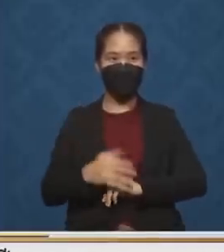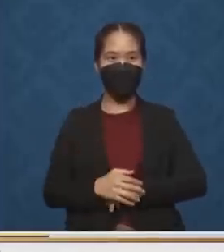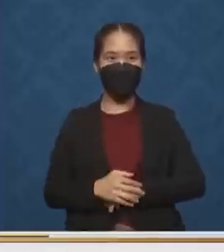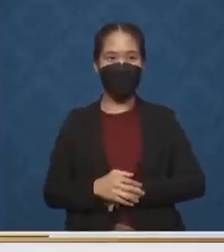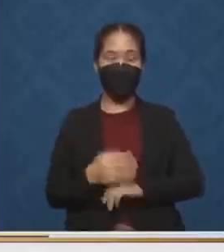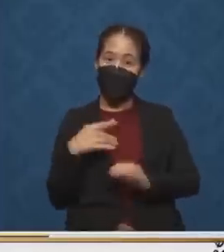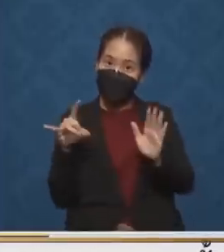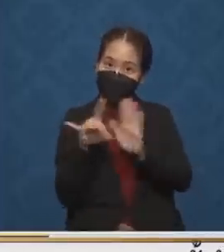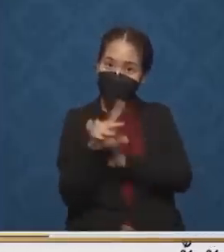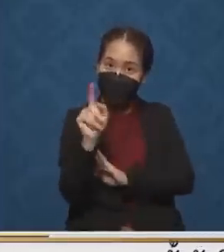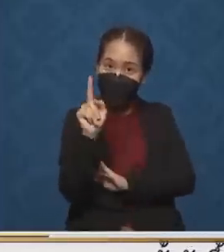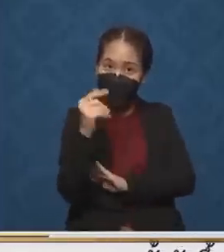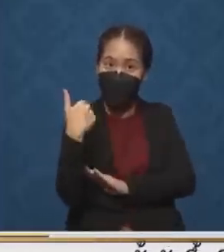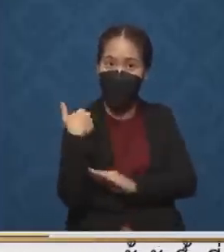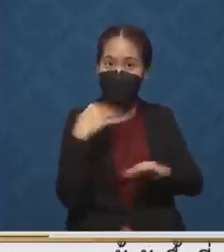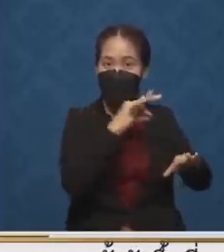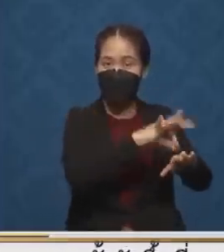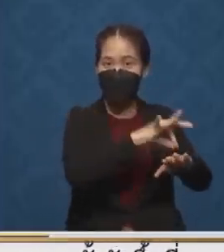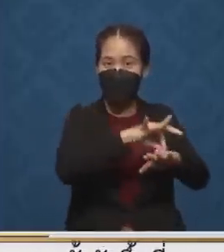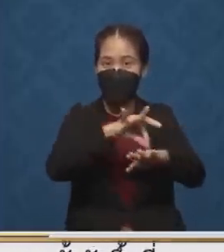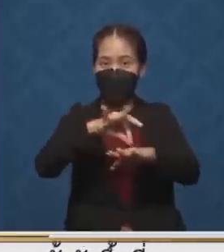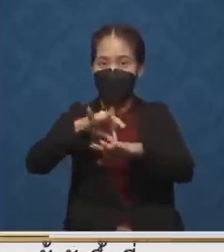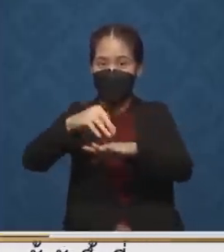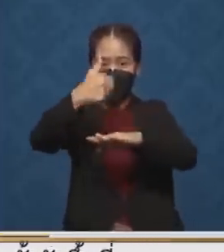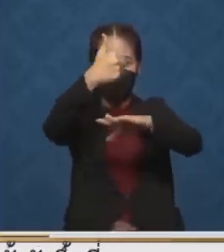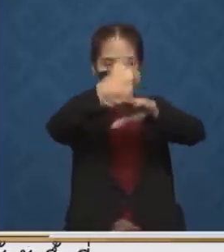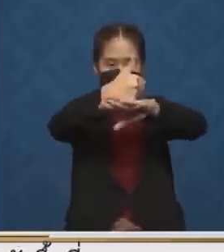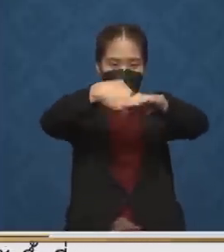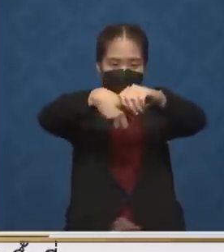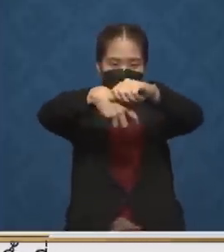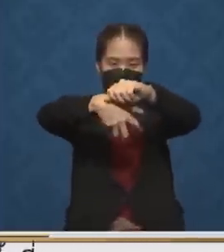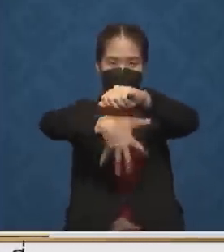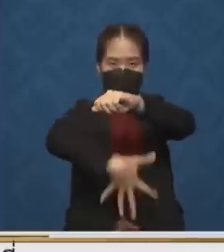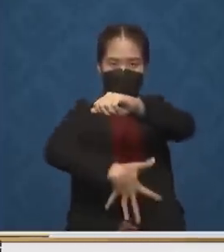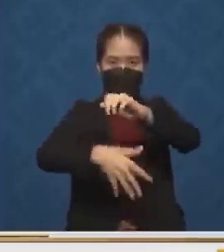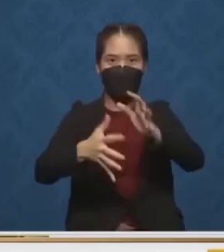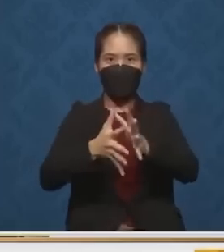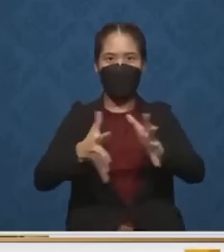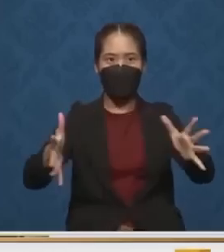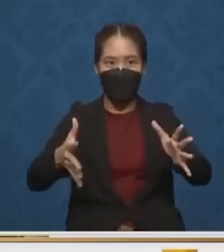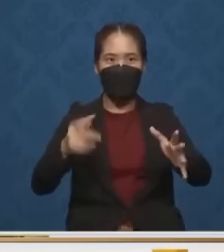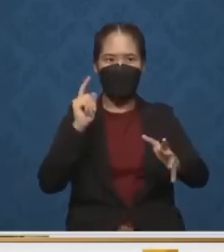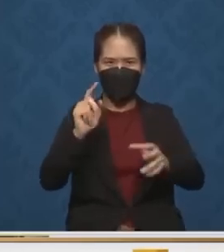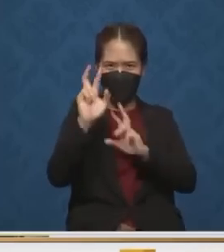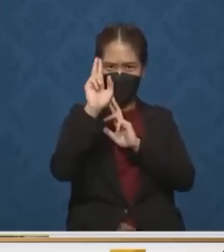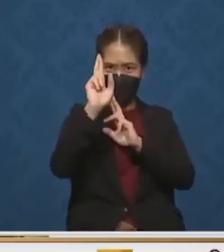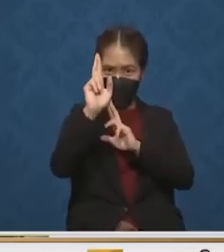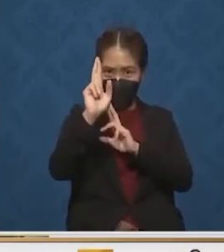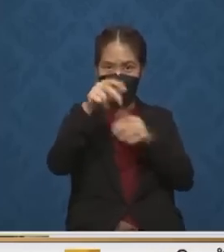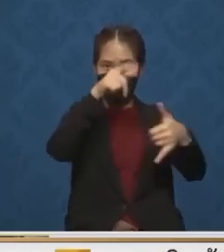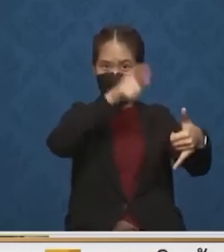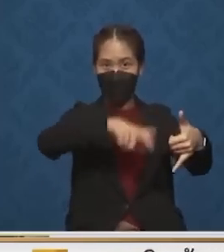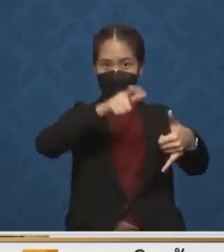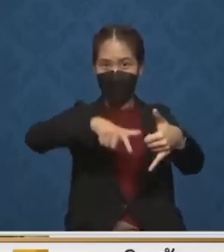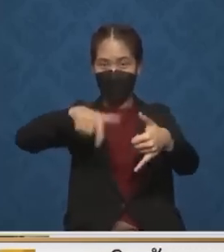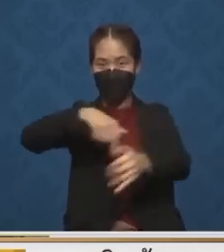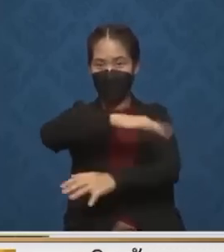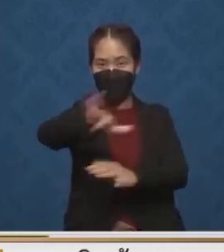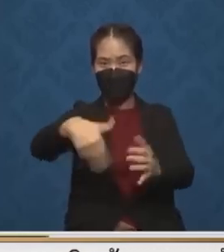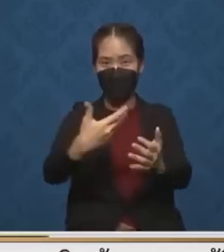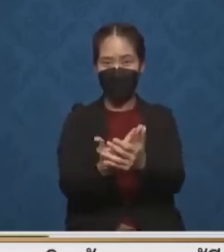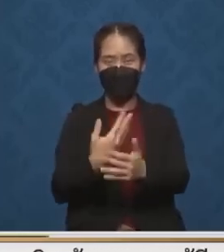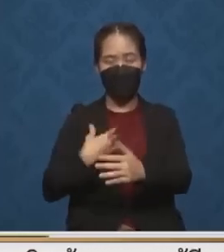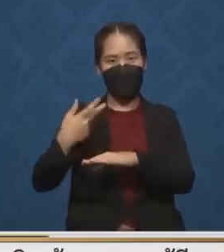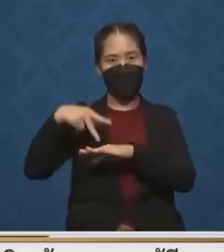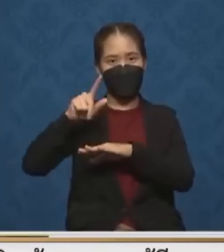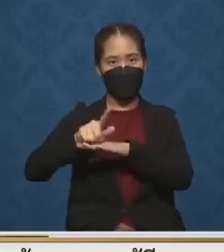และยังมีทําแหนงต่ๆมากมายอยู่ในนี้อีเยอะแยะมากมายที่เราต้องรมัดระวังคนเห่านี้ธรรทานครั